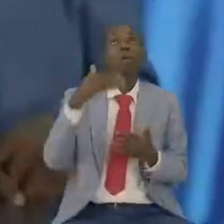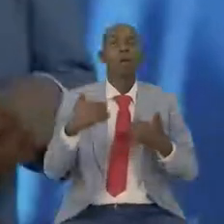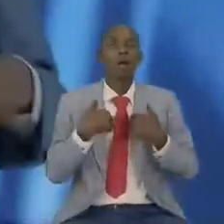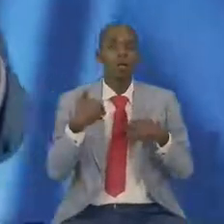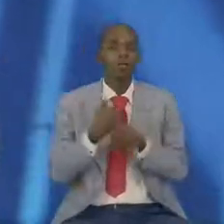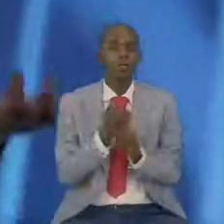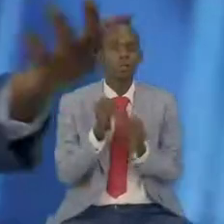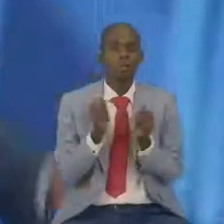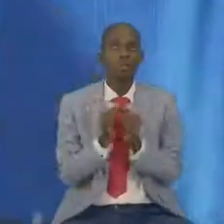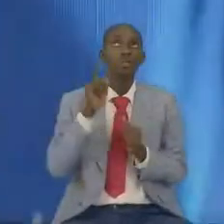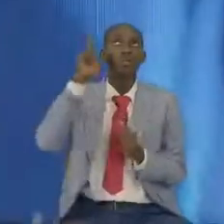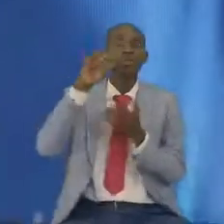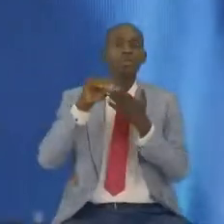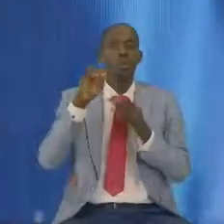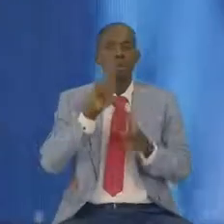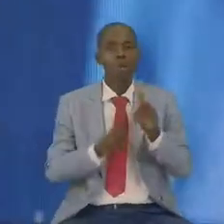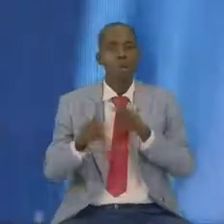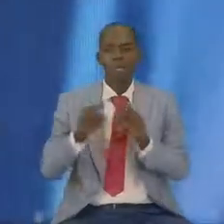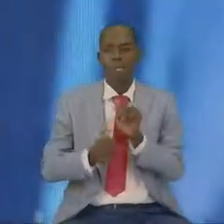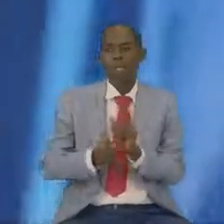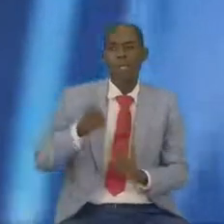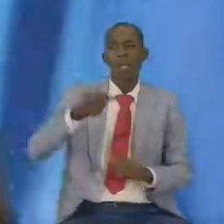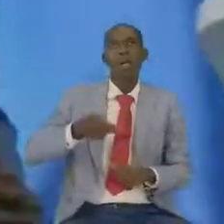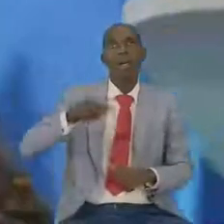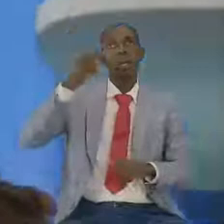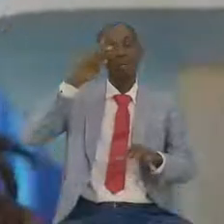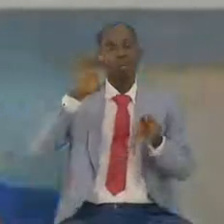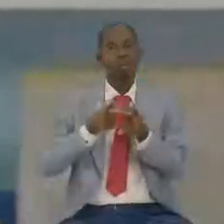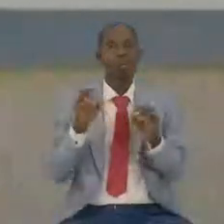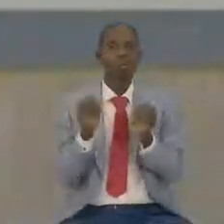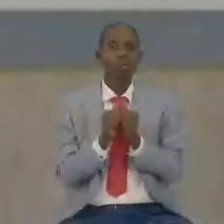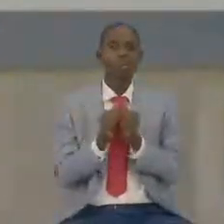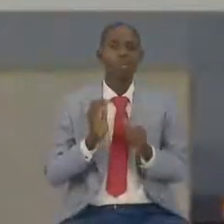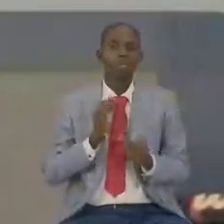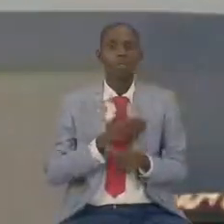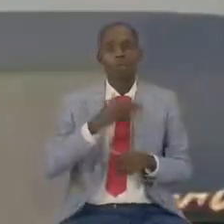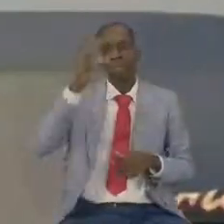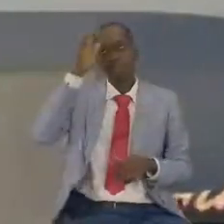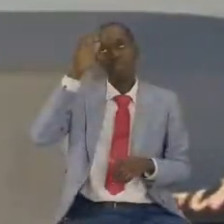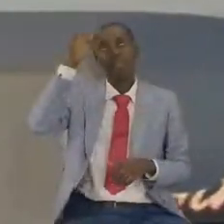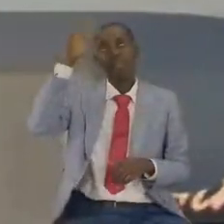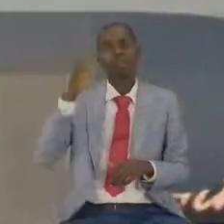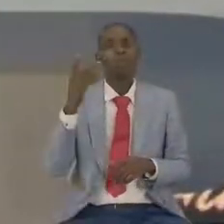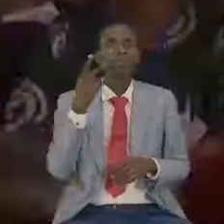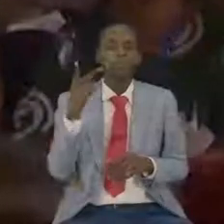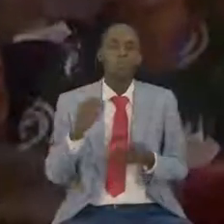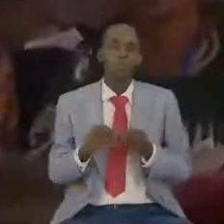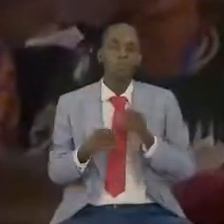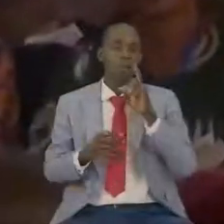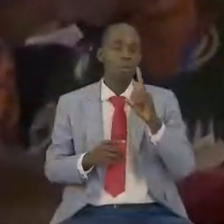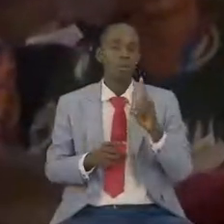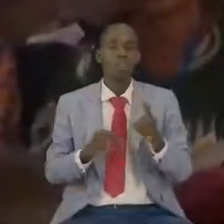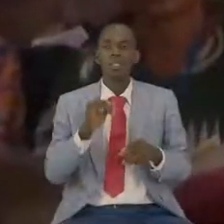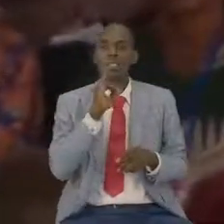peuple. L'alliance la plus élevée de notre Père Dieu. Premièrement, premier élément alors, l'alliance de